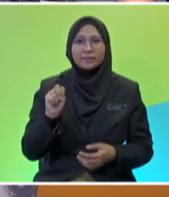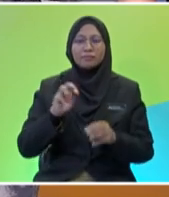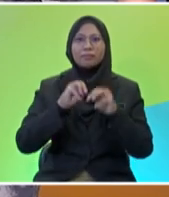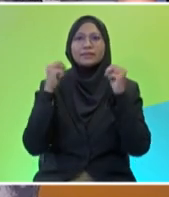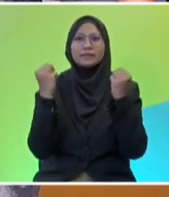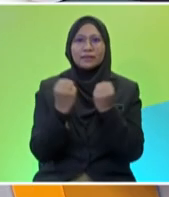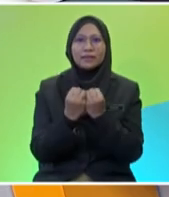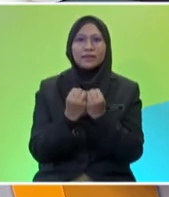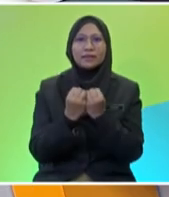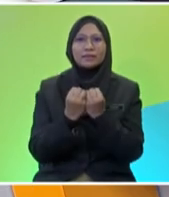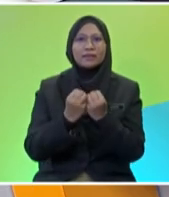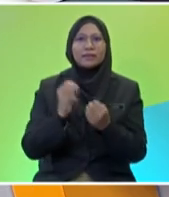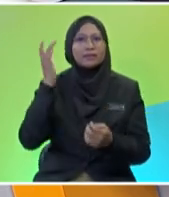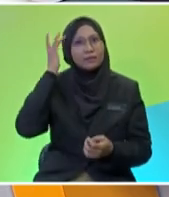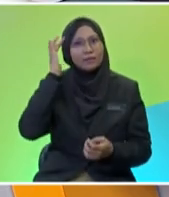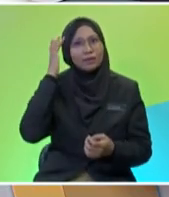sampaikan betul